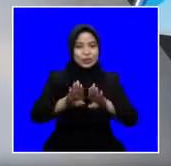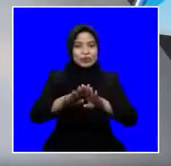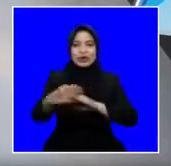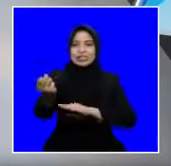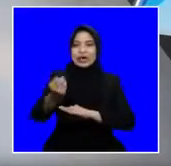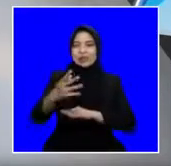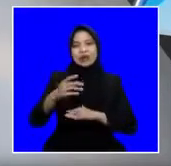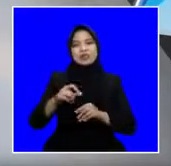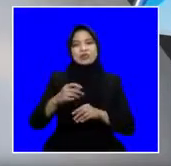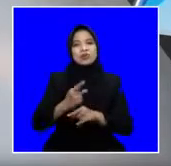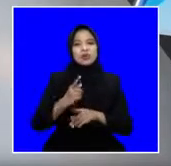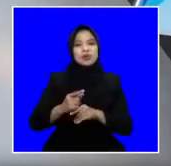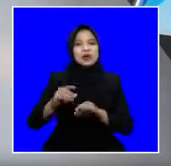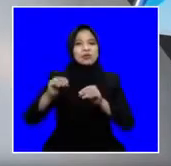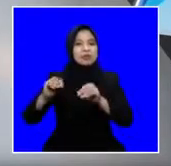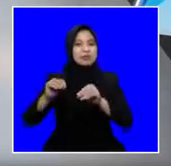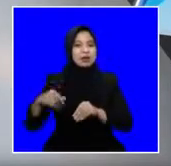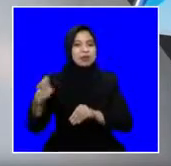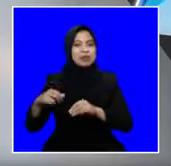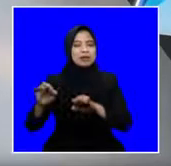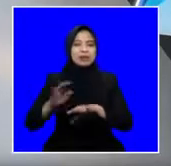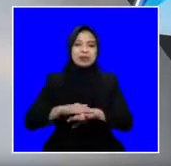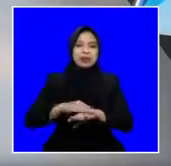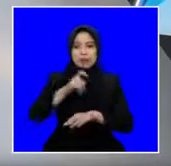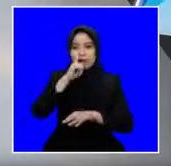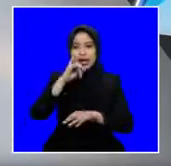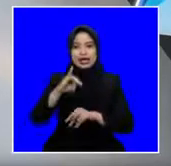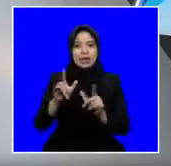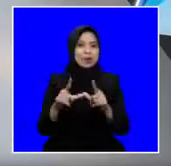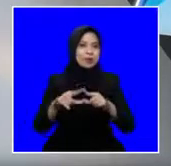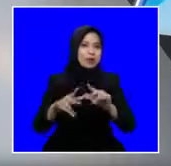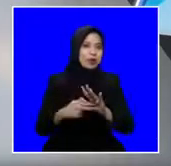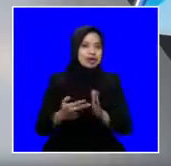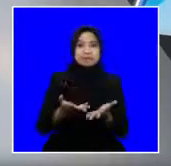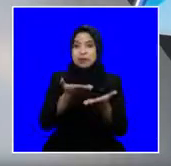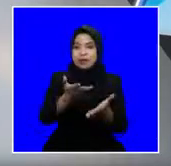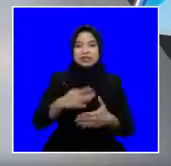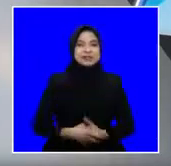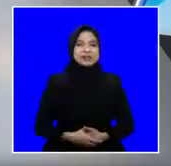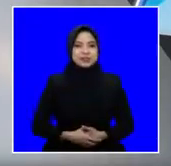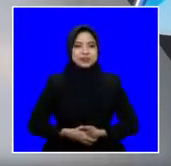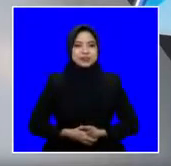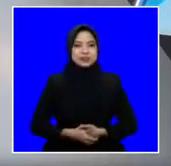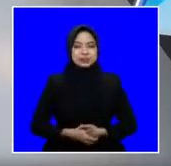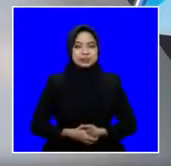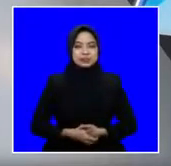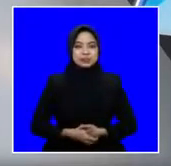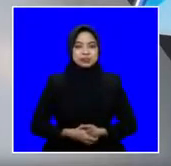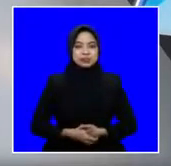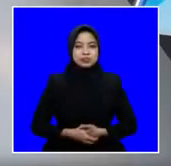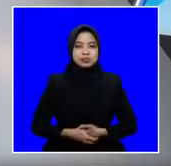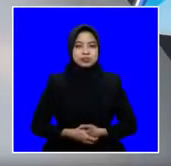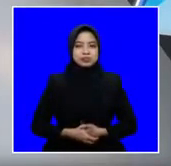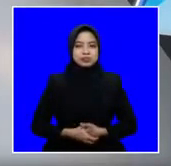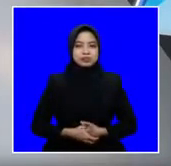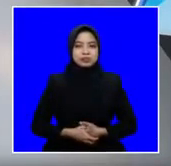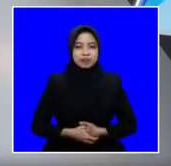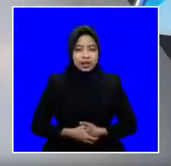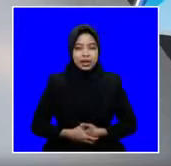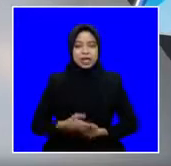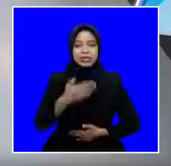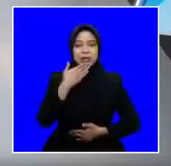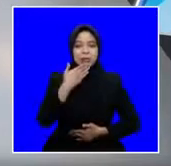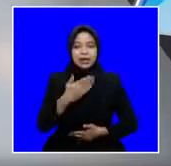jawaban dari Dirjen Guru dan Tenaga Kependidikan Kemendikbud, Bapak Iwan Syahril. Pak Iwan, silakan. Ya, terima kasih Mbak